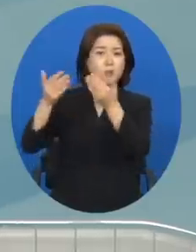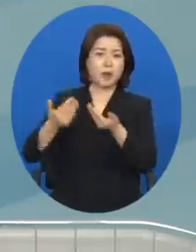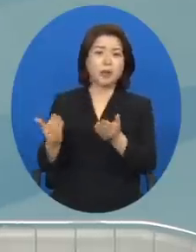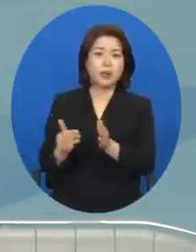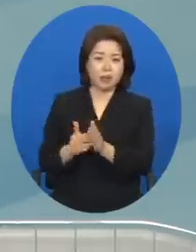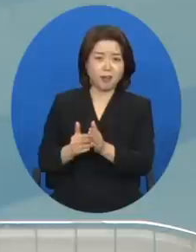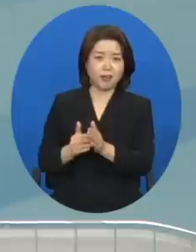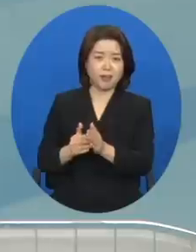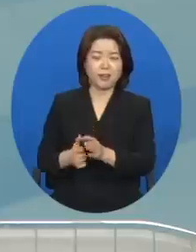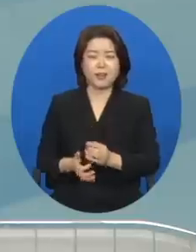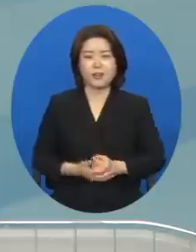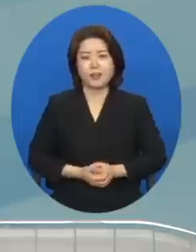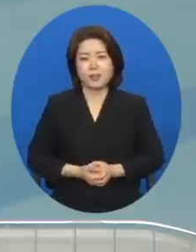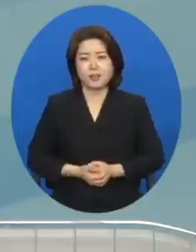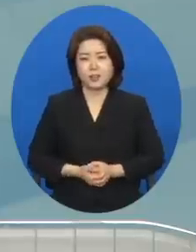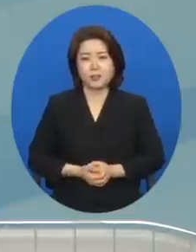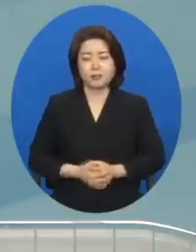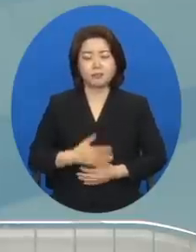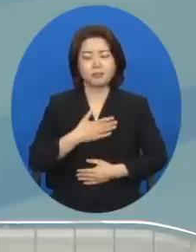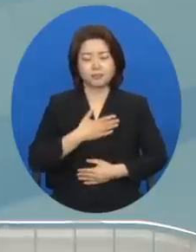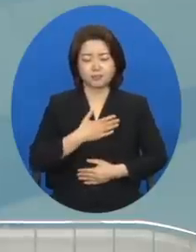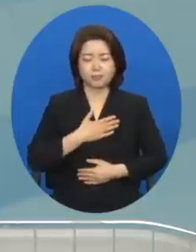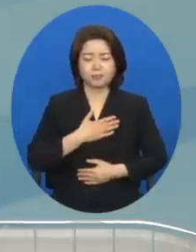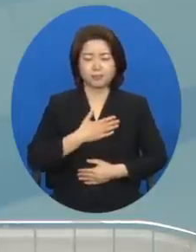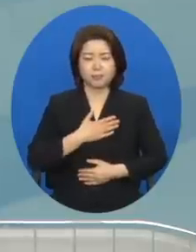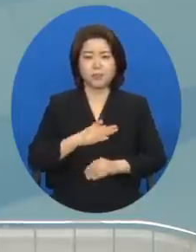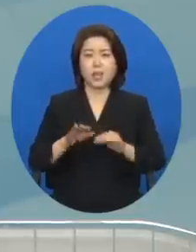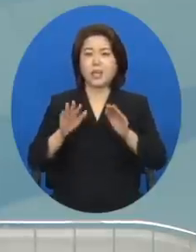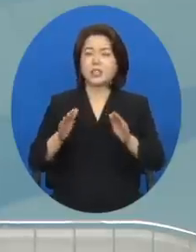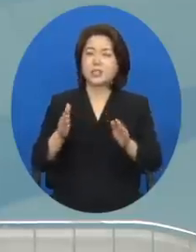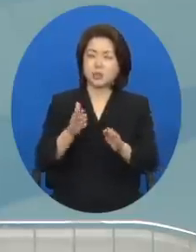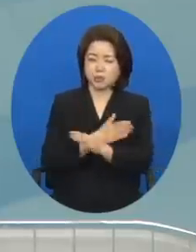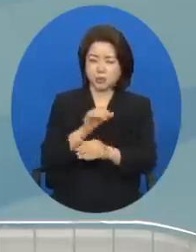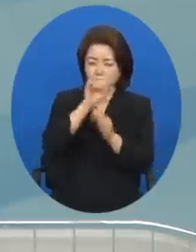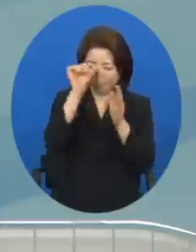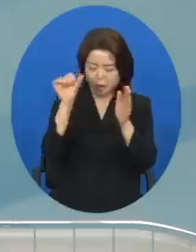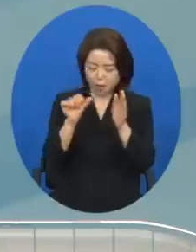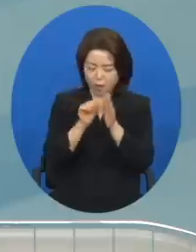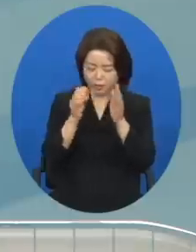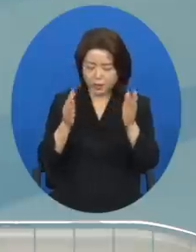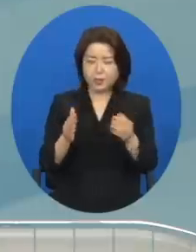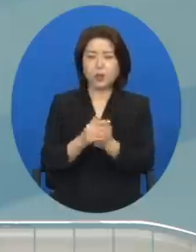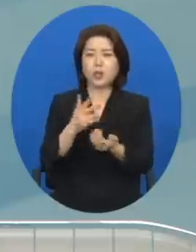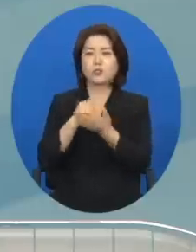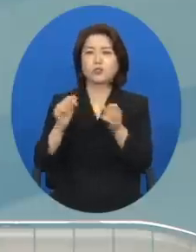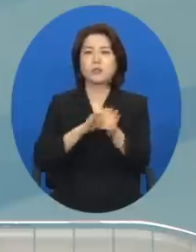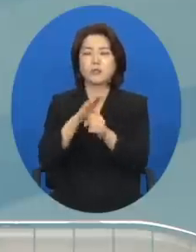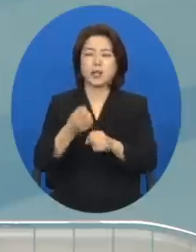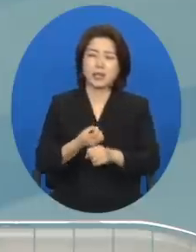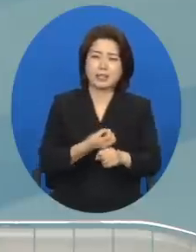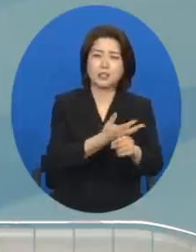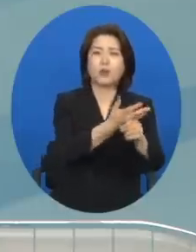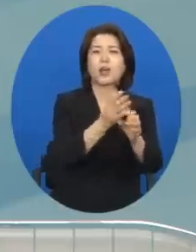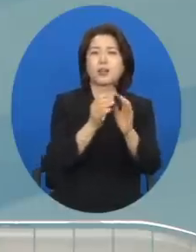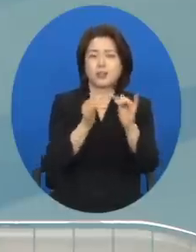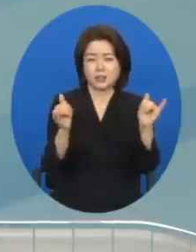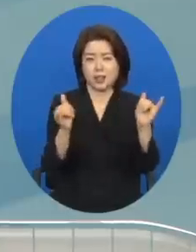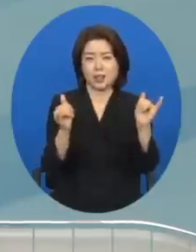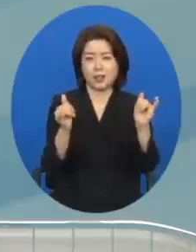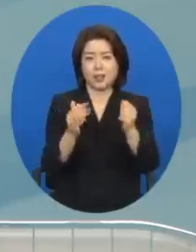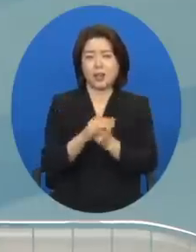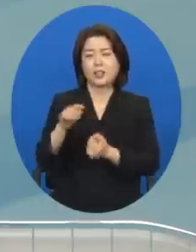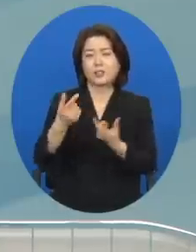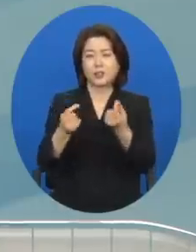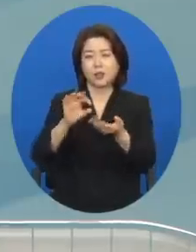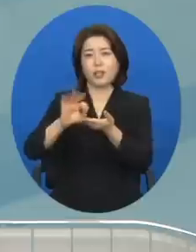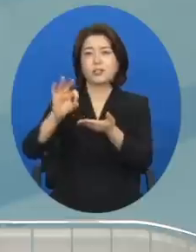받았는데. 제가 이제부터 평생 주님 사랑 전하는 자로 그렇게 쓰임